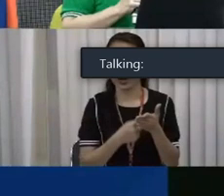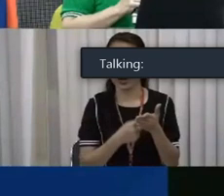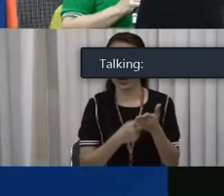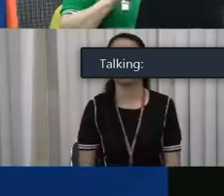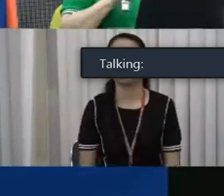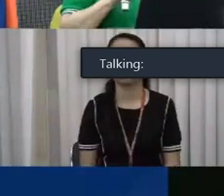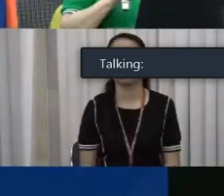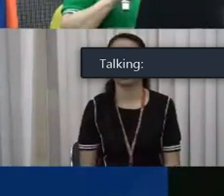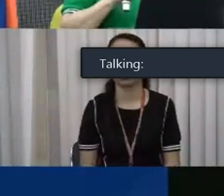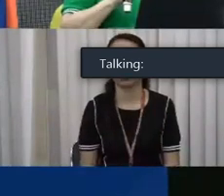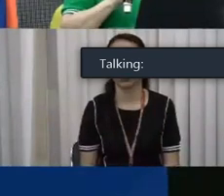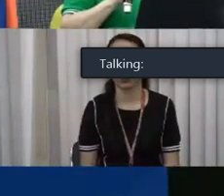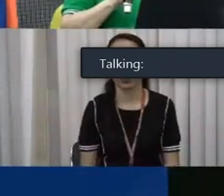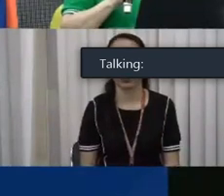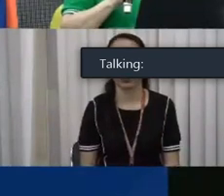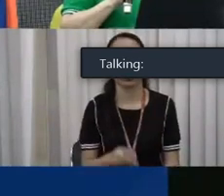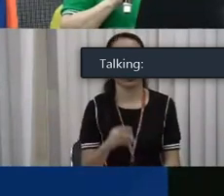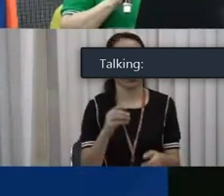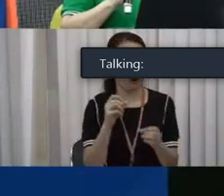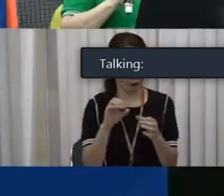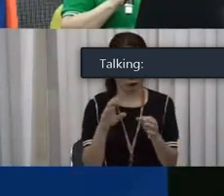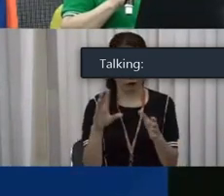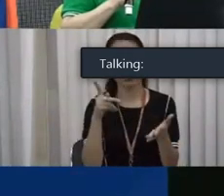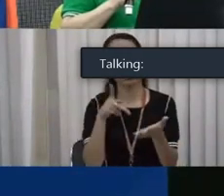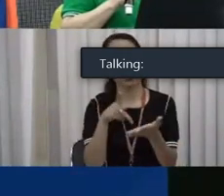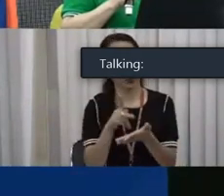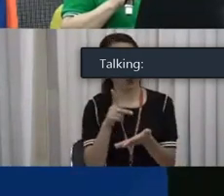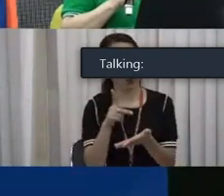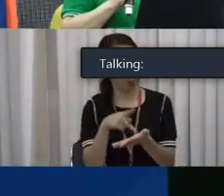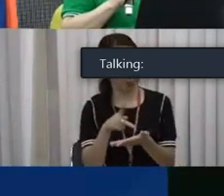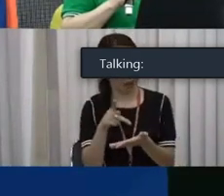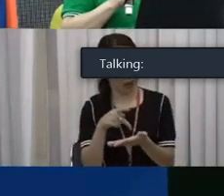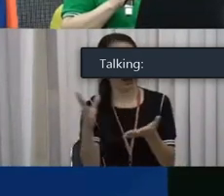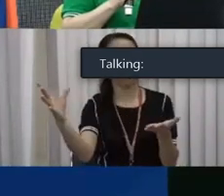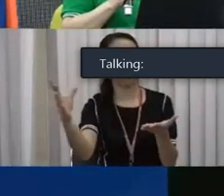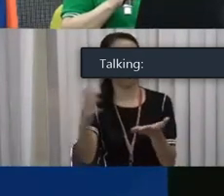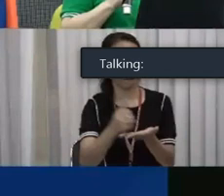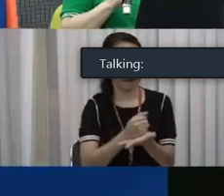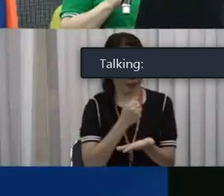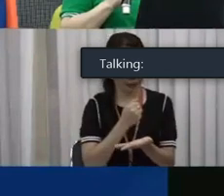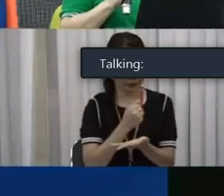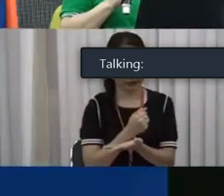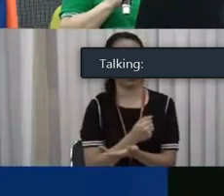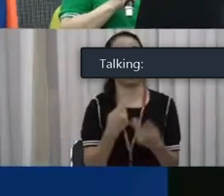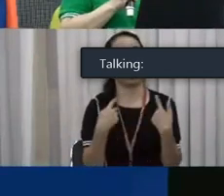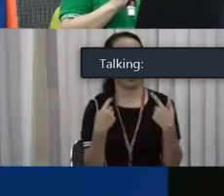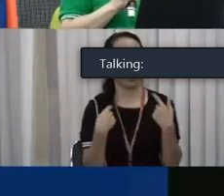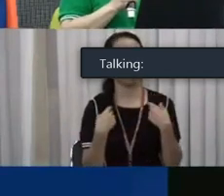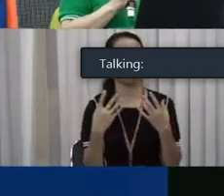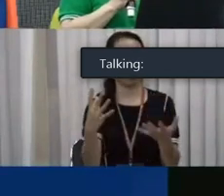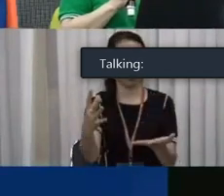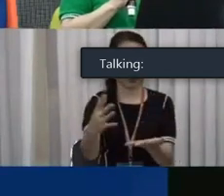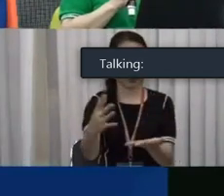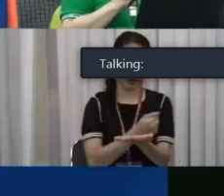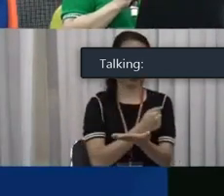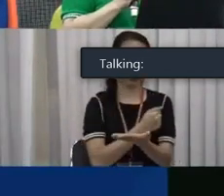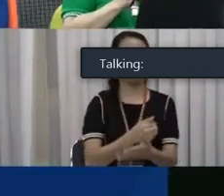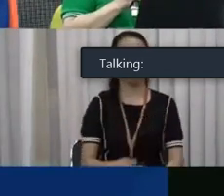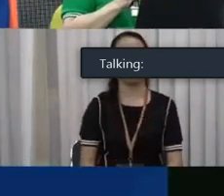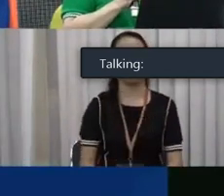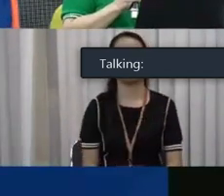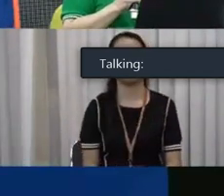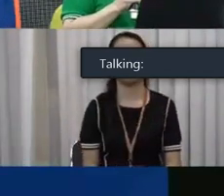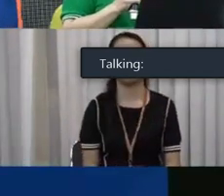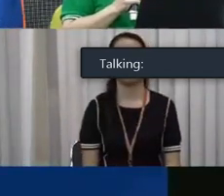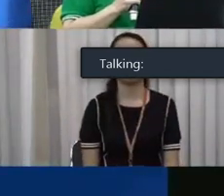region. Mao ni akong giingon ganina nga katong gi-fix sa Regional Tripartite Wages